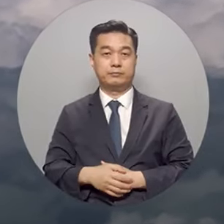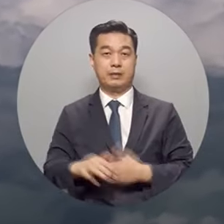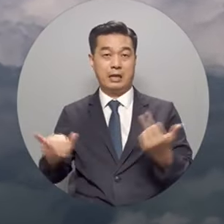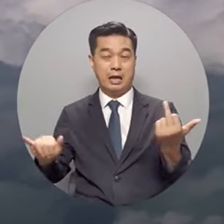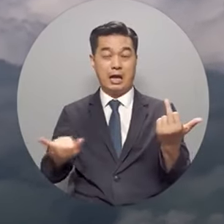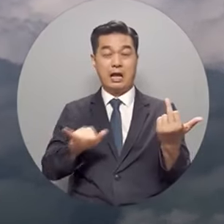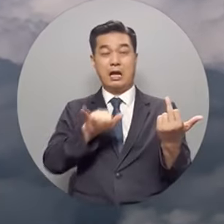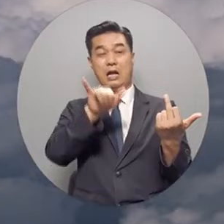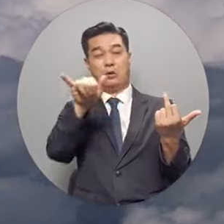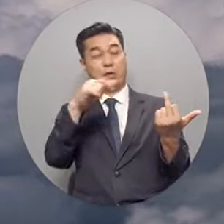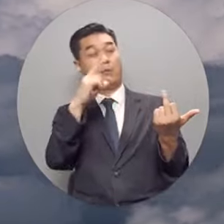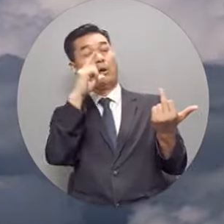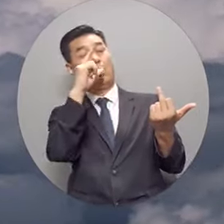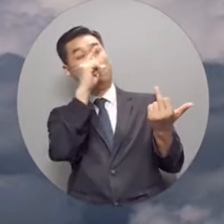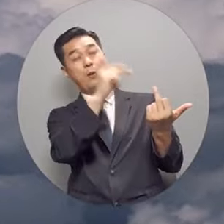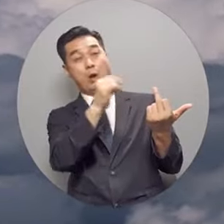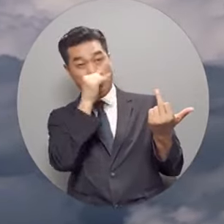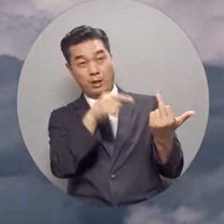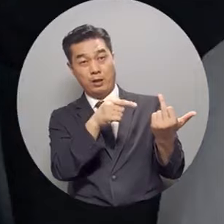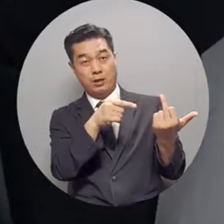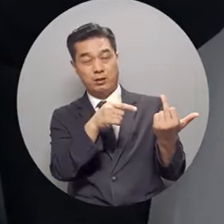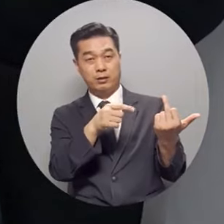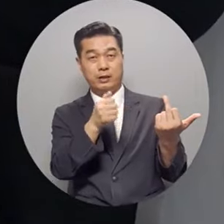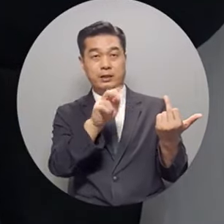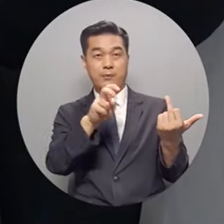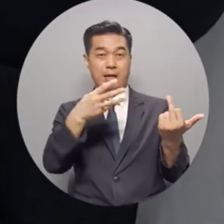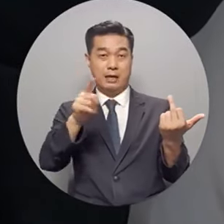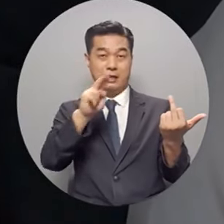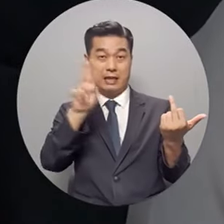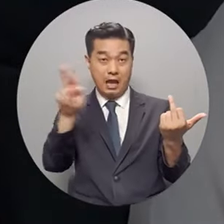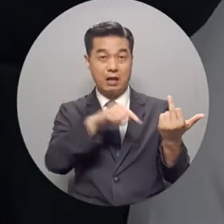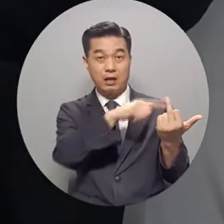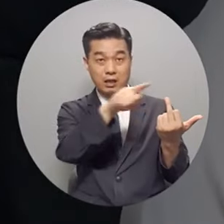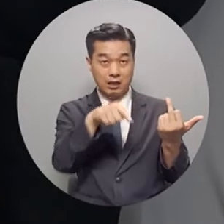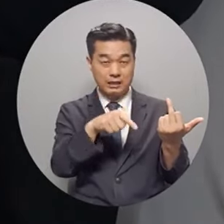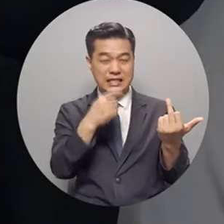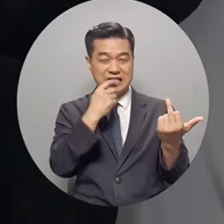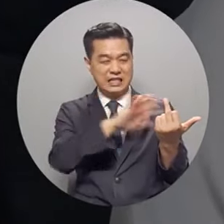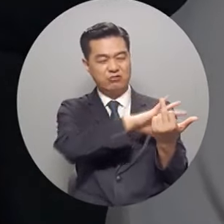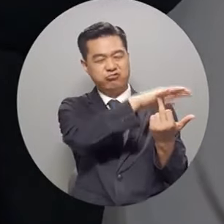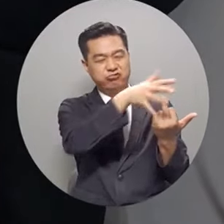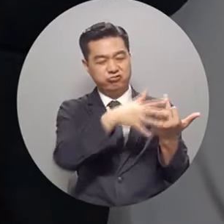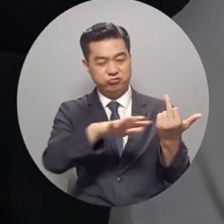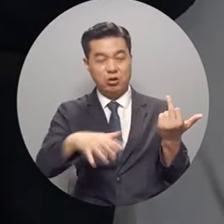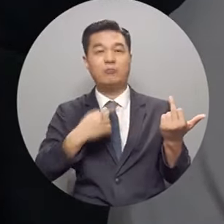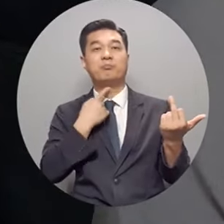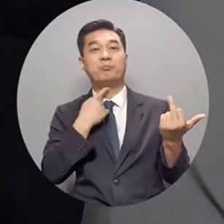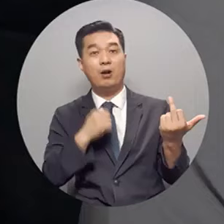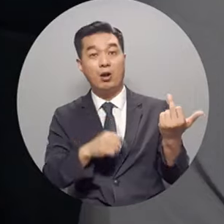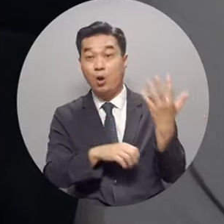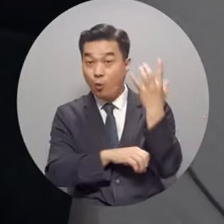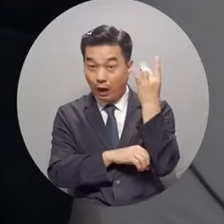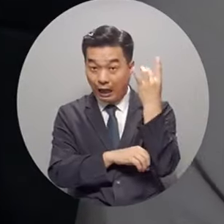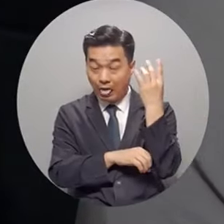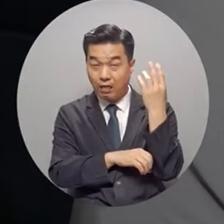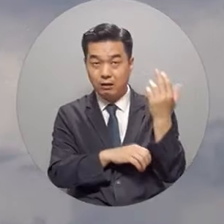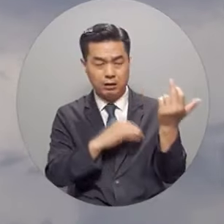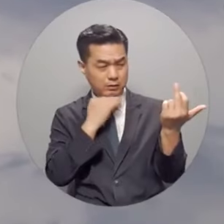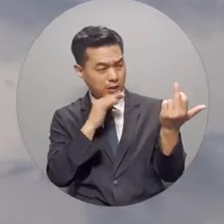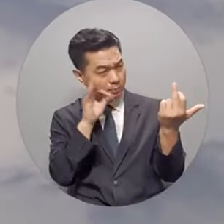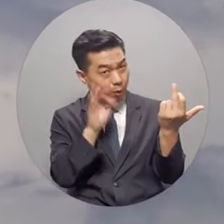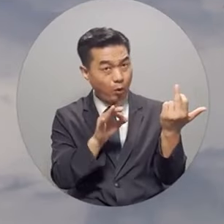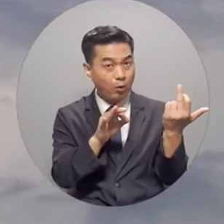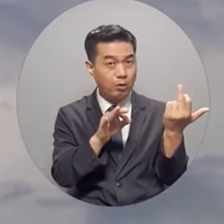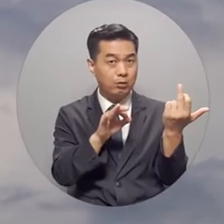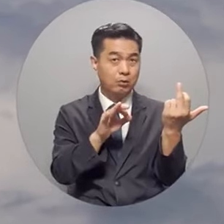펼쳐진 히말라야 산맥. 히말라야 산을 보면 온통 흰 눈으로 덮여 있을 거라고 기대를 했는데요. 지금